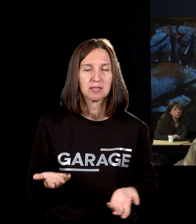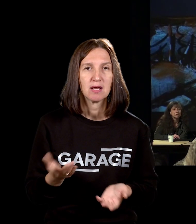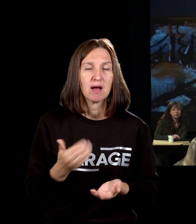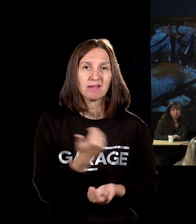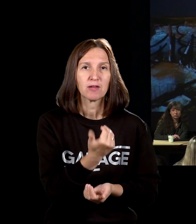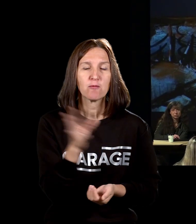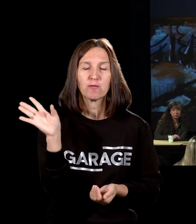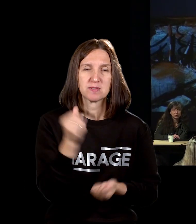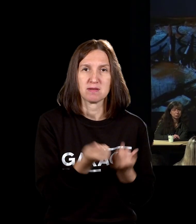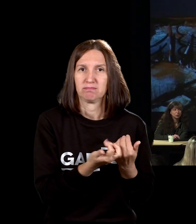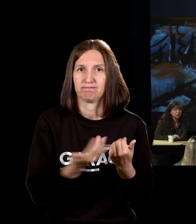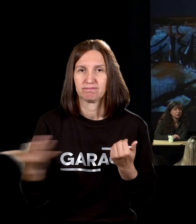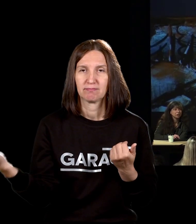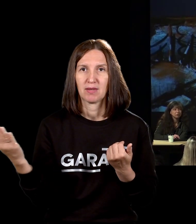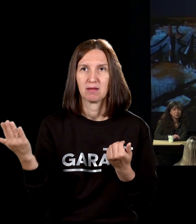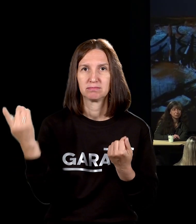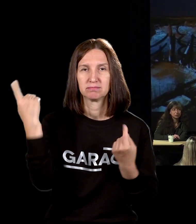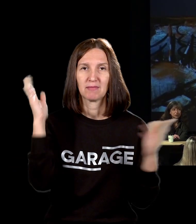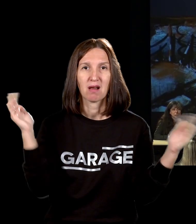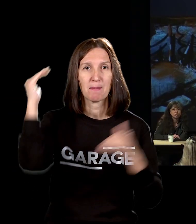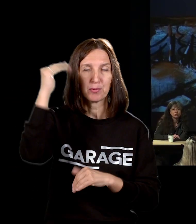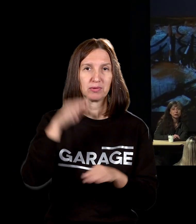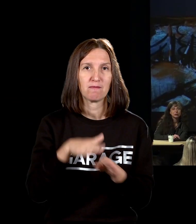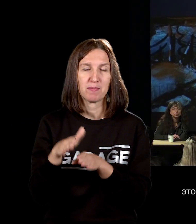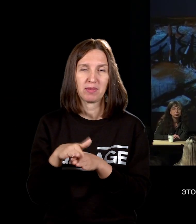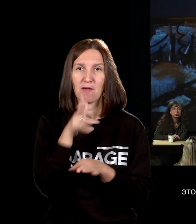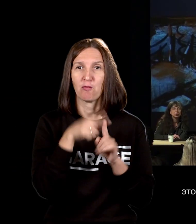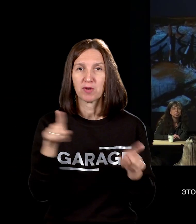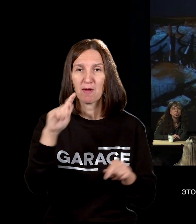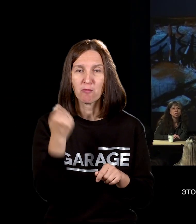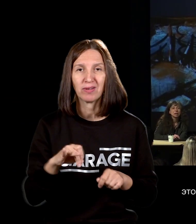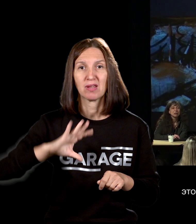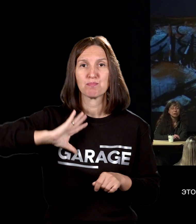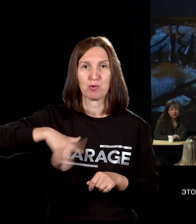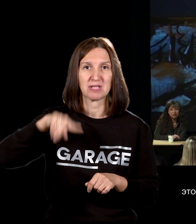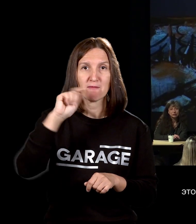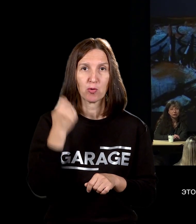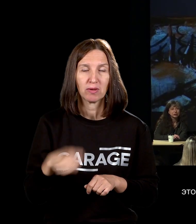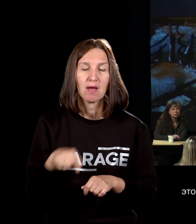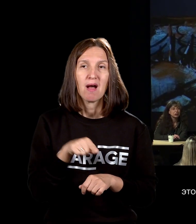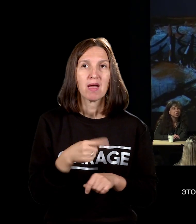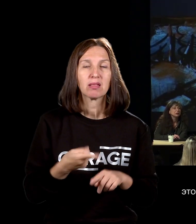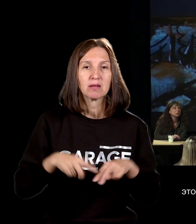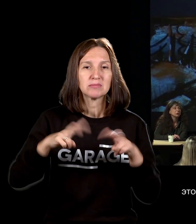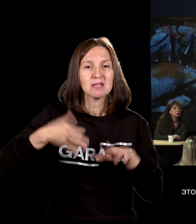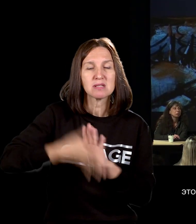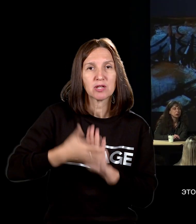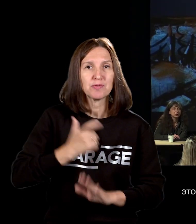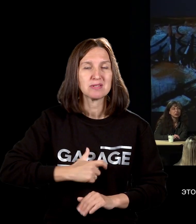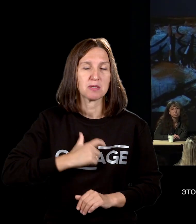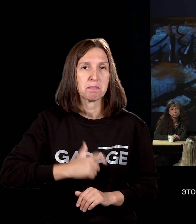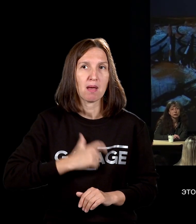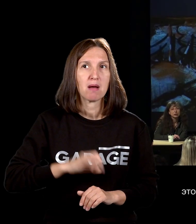как бы, его работы, сделанные во время войны и после войны, это работы, которые исследование себя, исследование вот